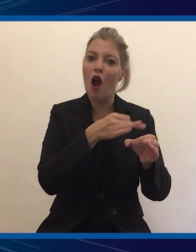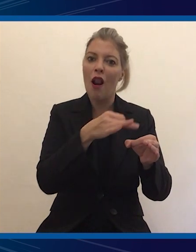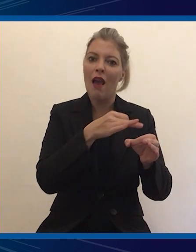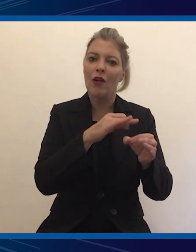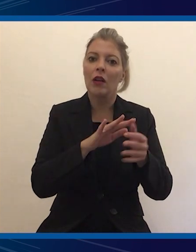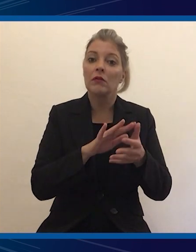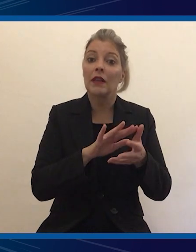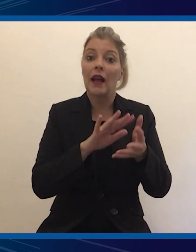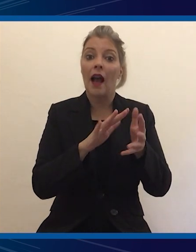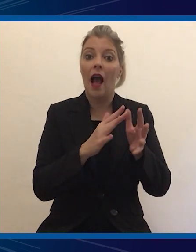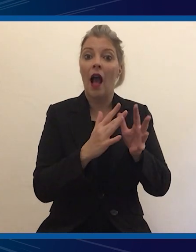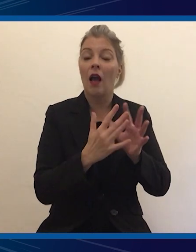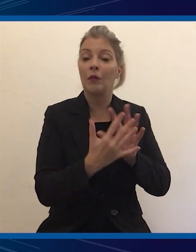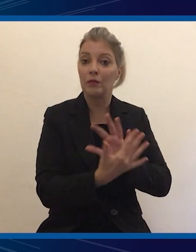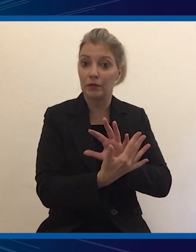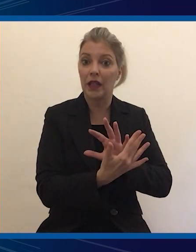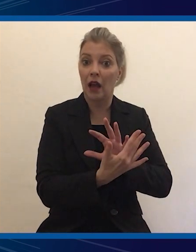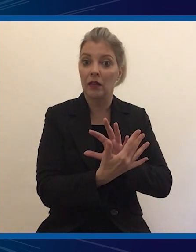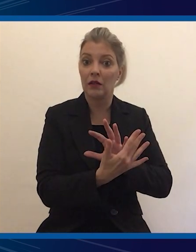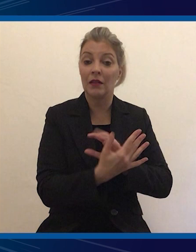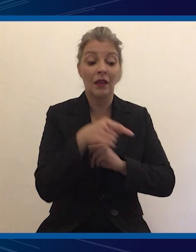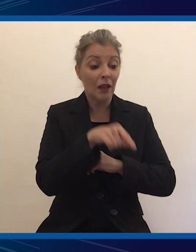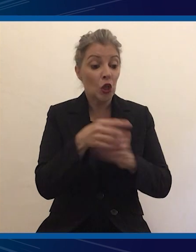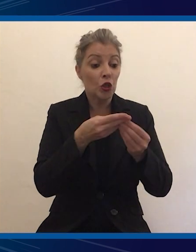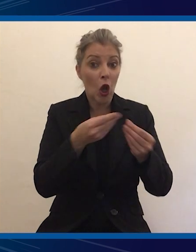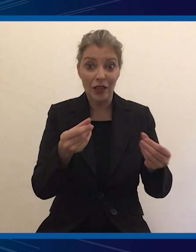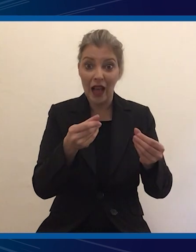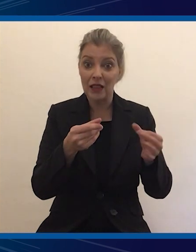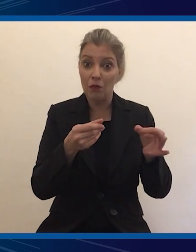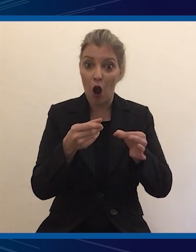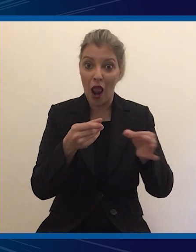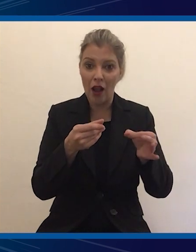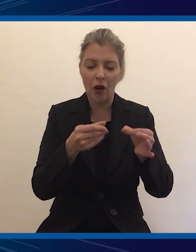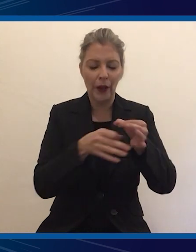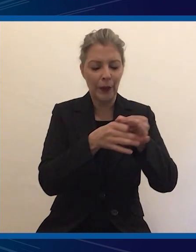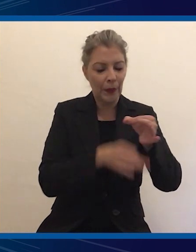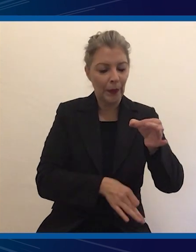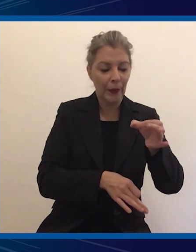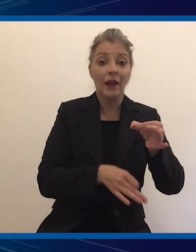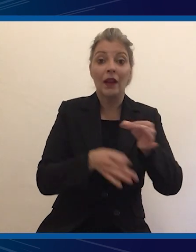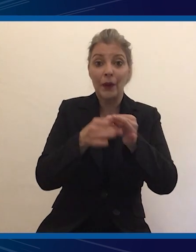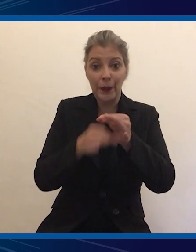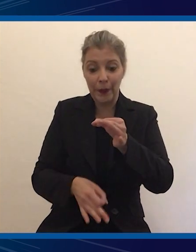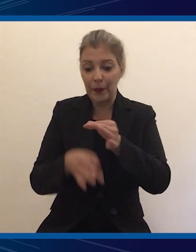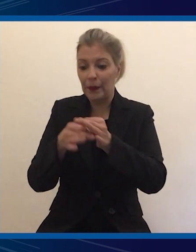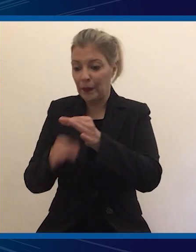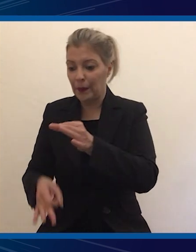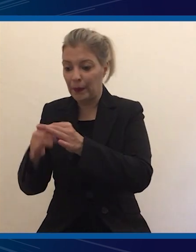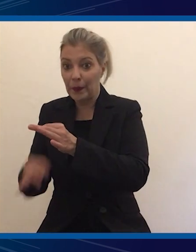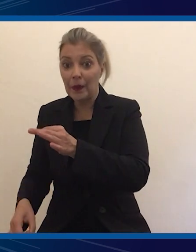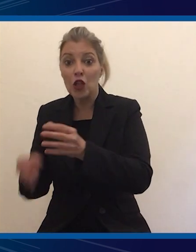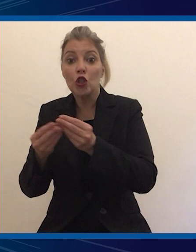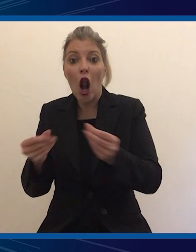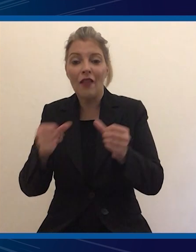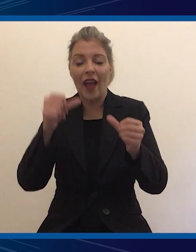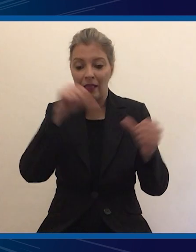Questi due stati energetici possono essere più o meno stabilizzati a seconda della natura chimica delle molecole di